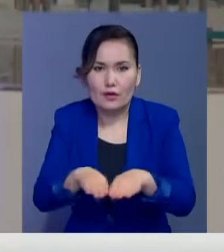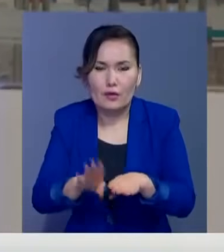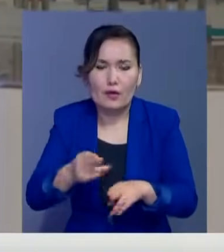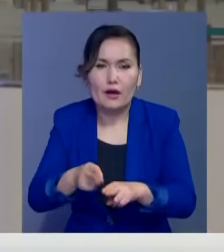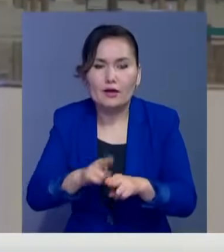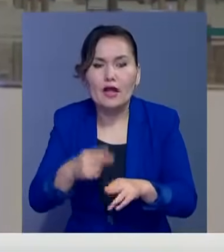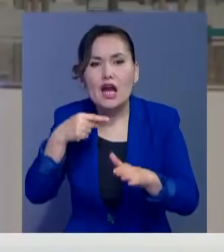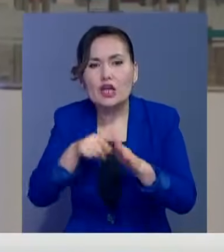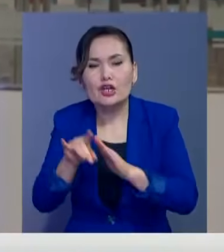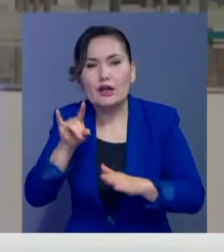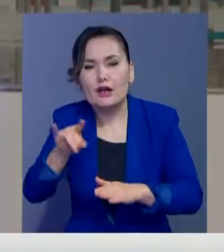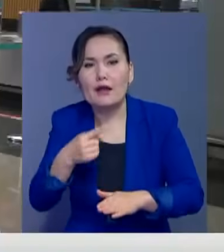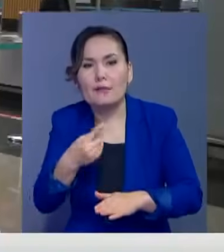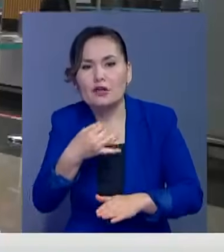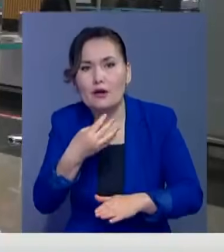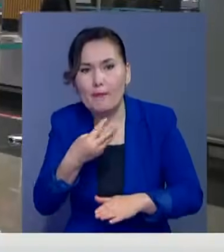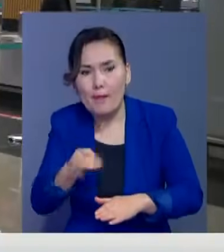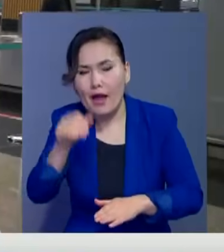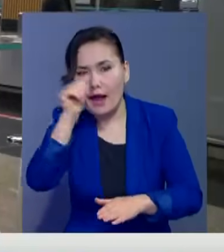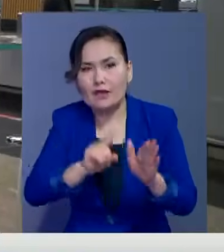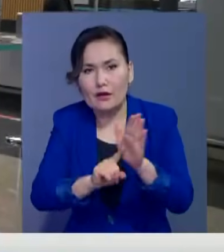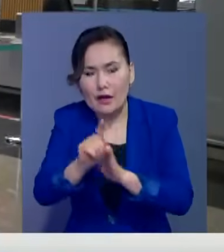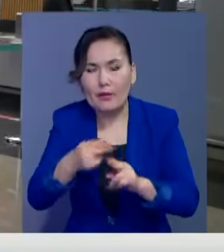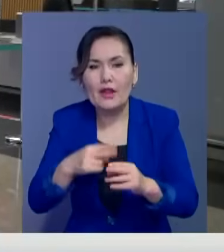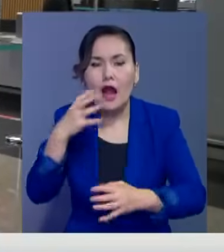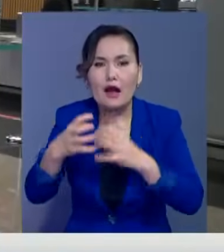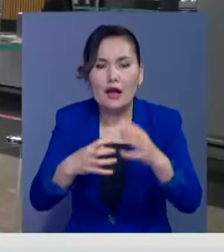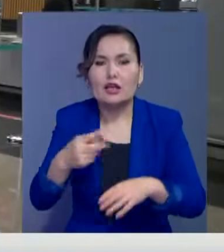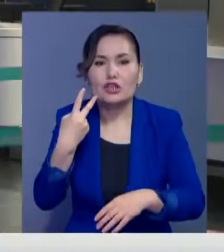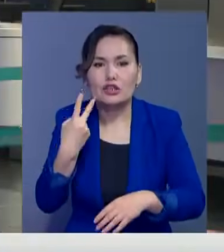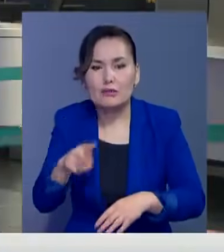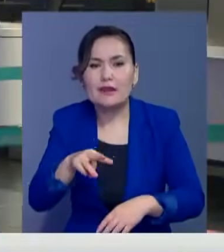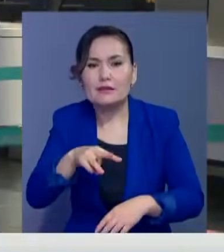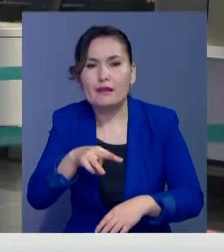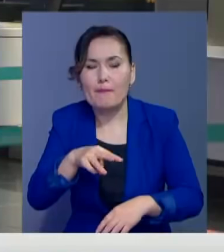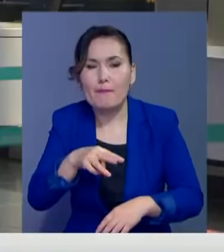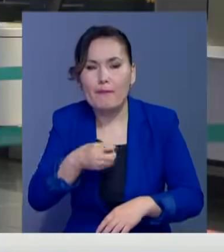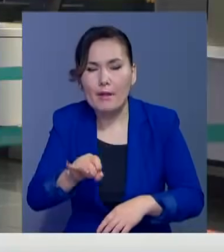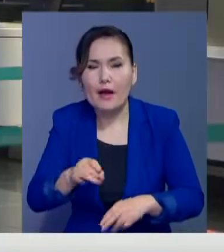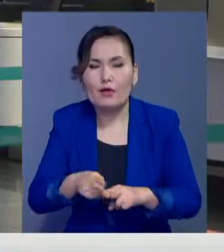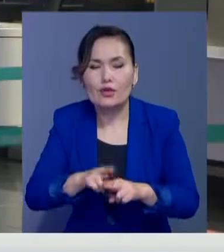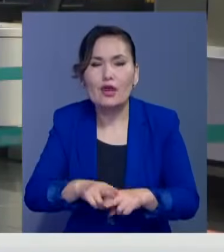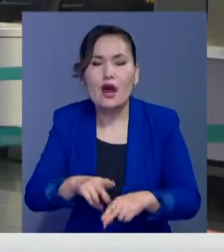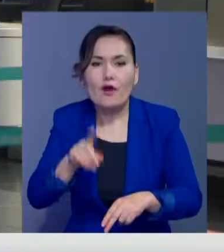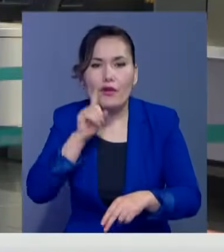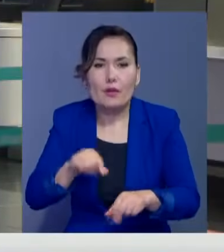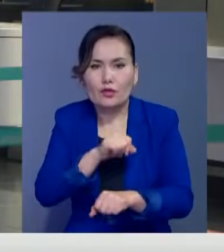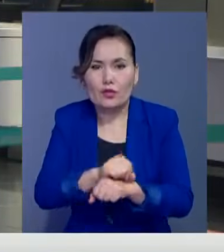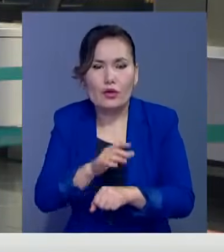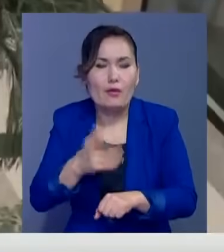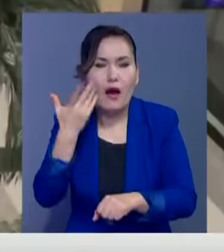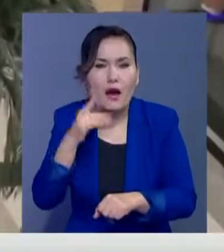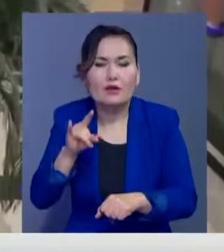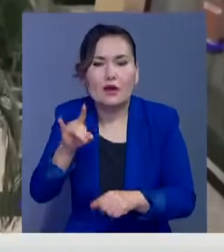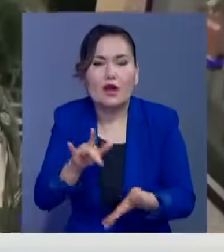рейстері 1 мамыр, ал халықаралық қатынас 20 мамырға дейін тоқтатылған. Әуе қатынастарының нақты қашан іске қосылатыны